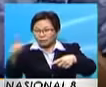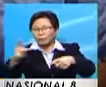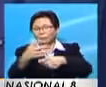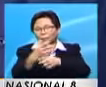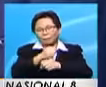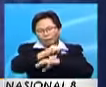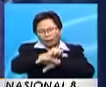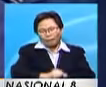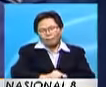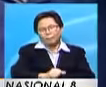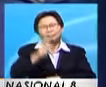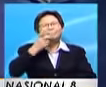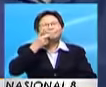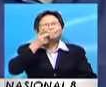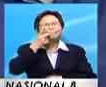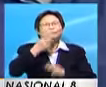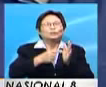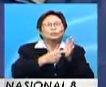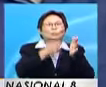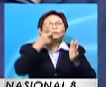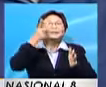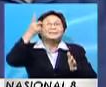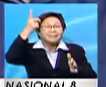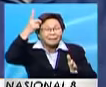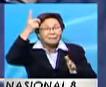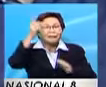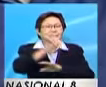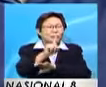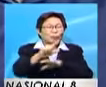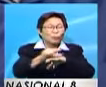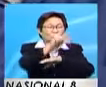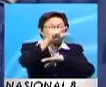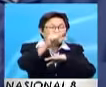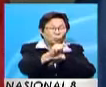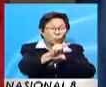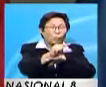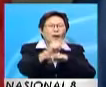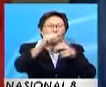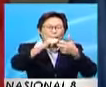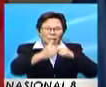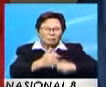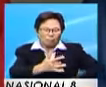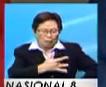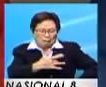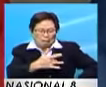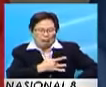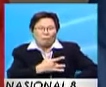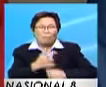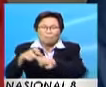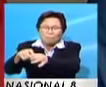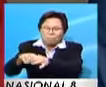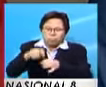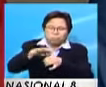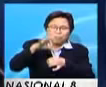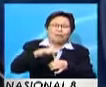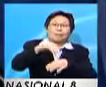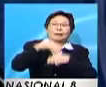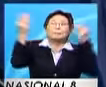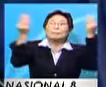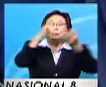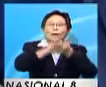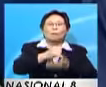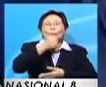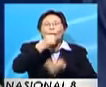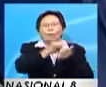dapat mengamalkan kematangan politik dan tidak menggunakan isu-isu saya setiap pagi meraih undi pada majus itu beliau turut